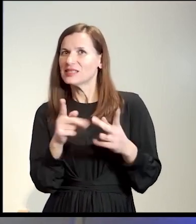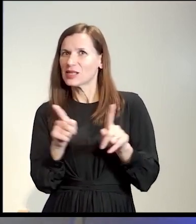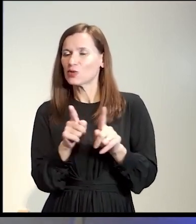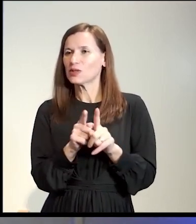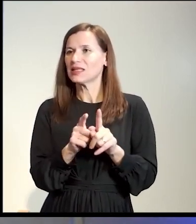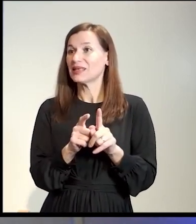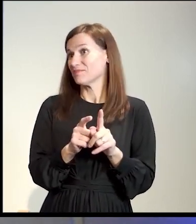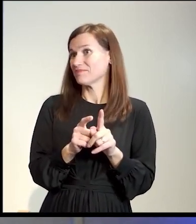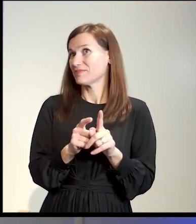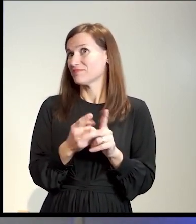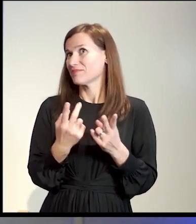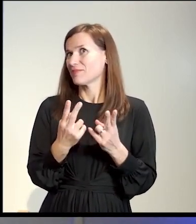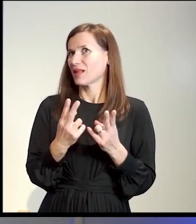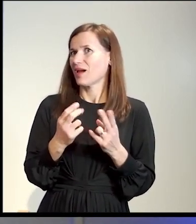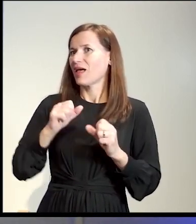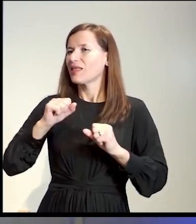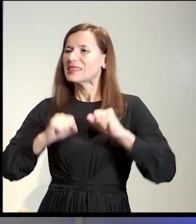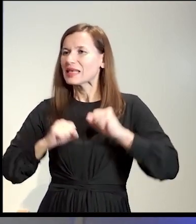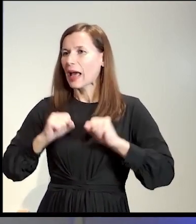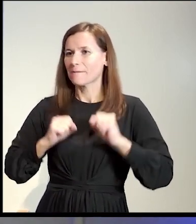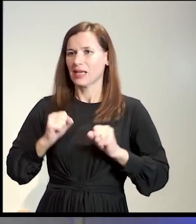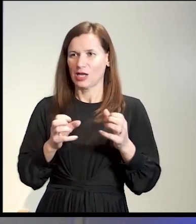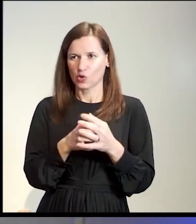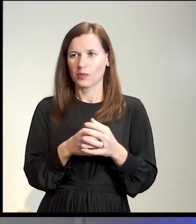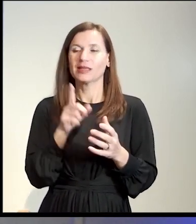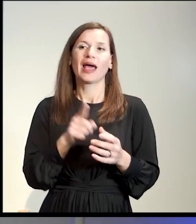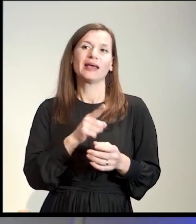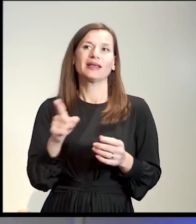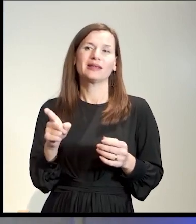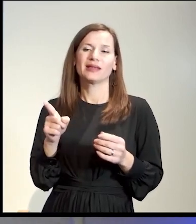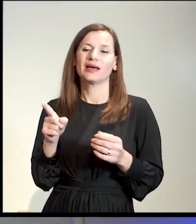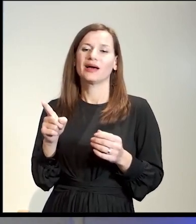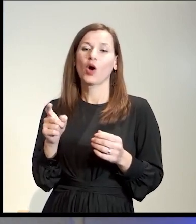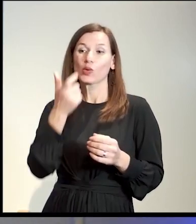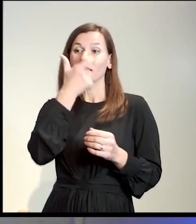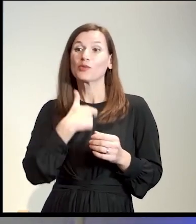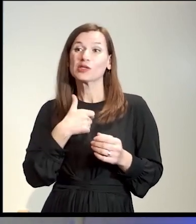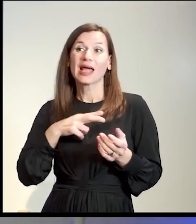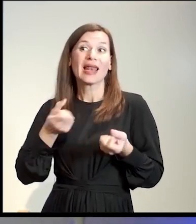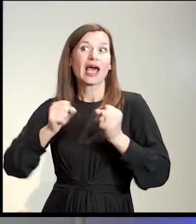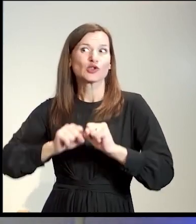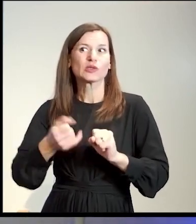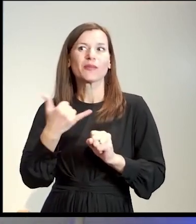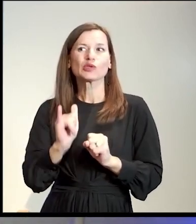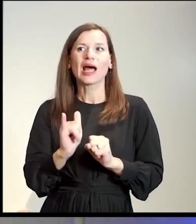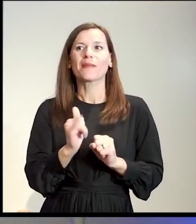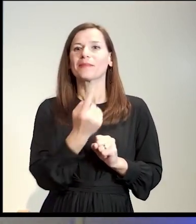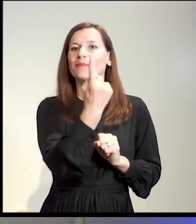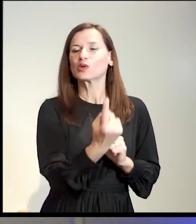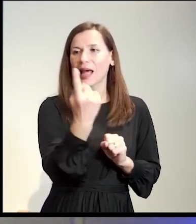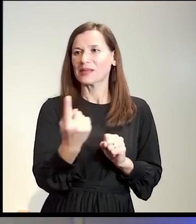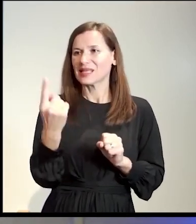skupine oziroma osebnostne lastnosti posameznega člana in članice. Kako si prizadevajo nekateri